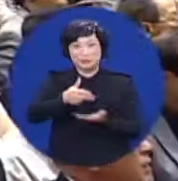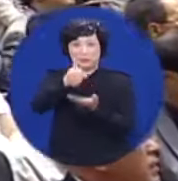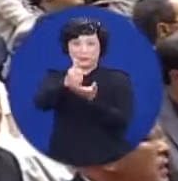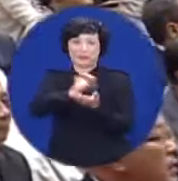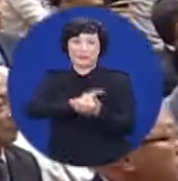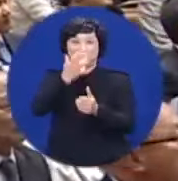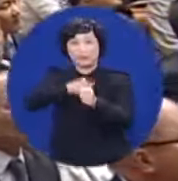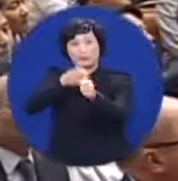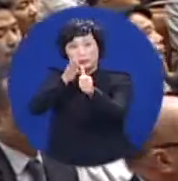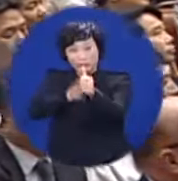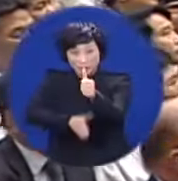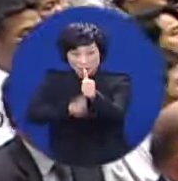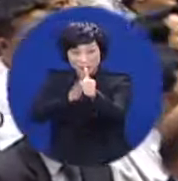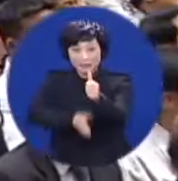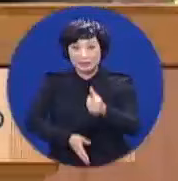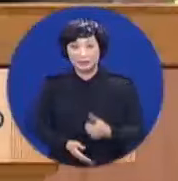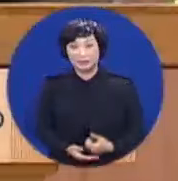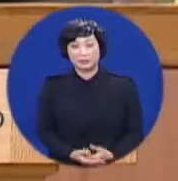축원합니다.